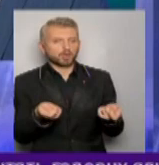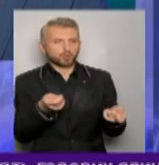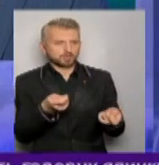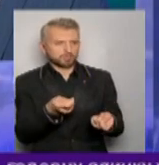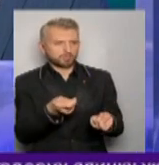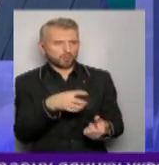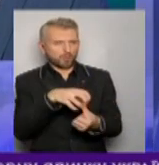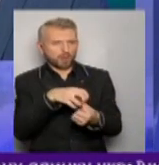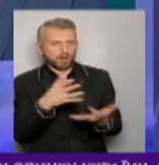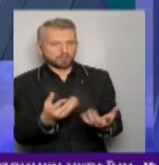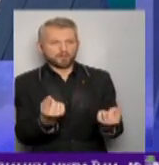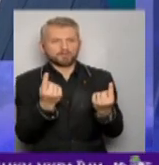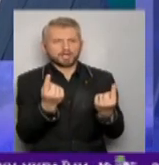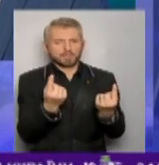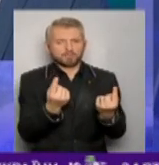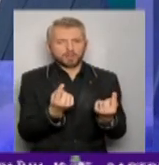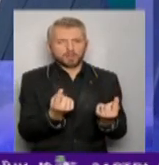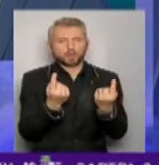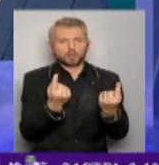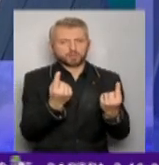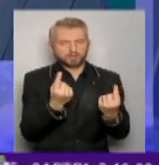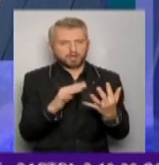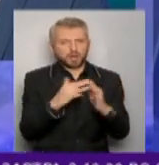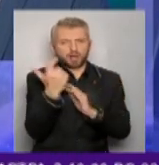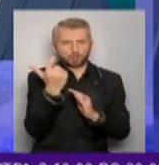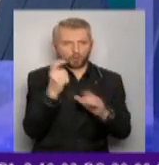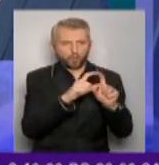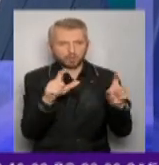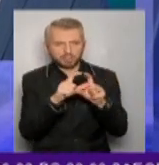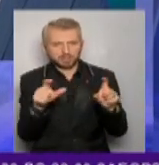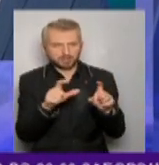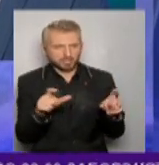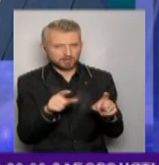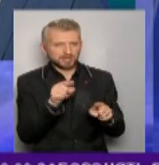олігархами, великими крупними агрохолдингами, вертикальними так званими цими структурами,